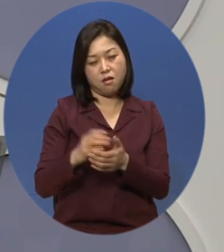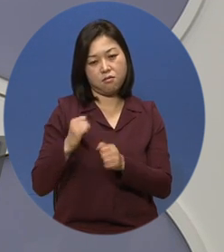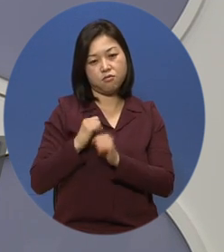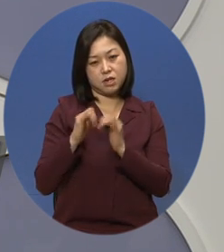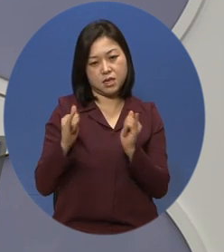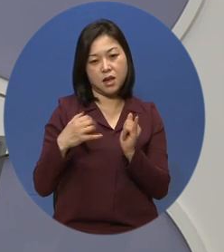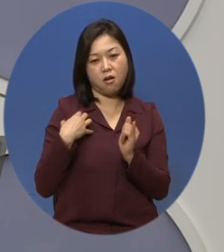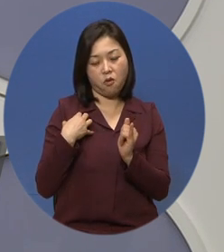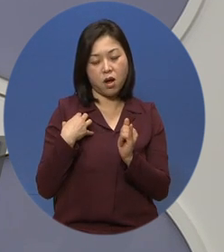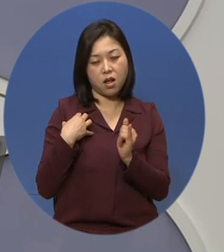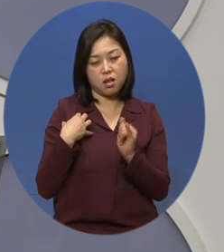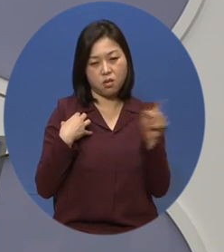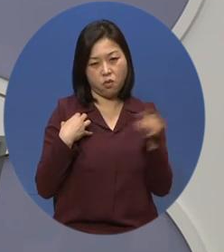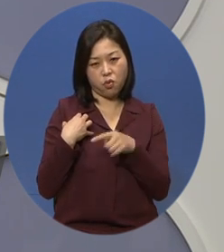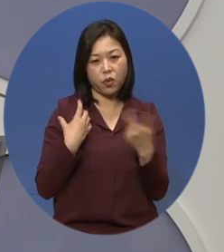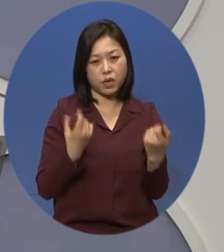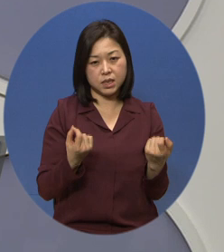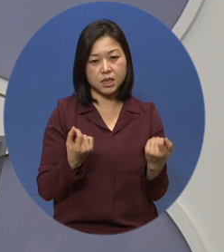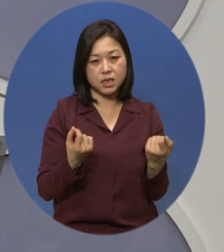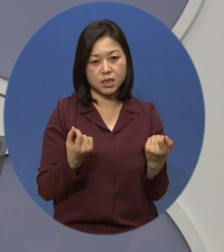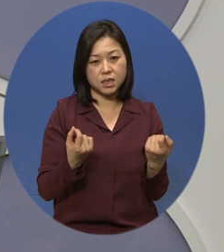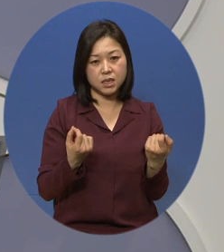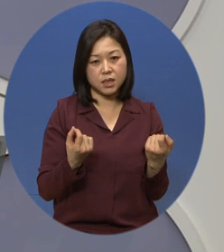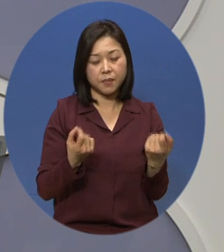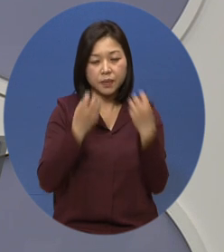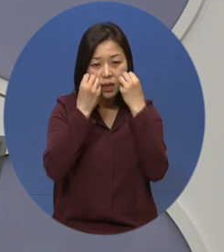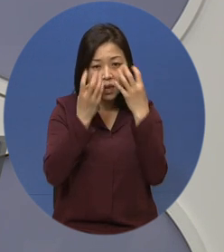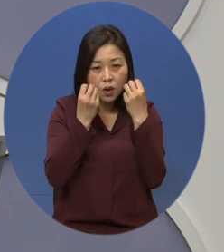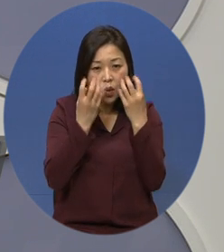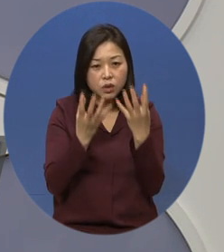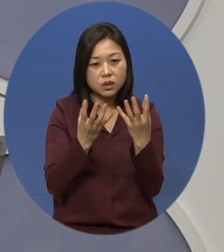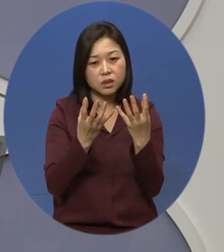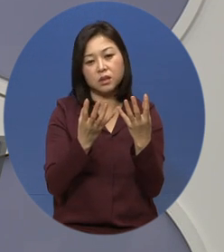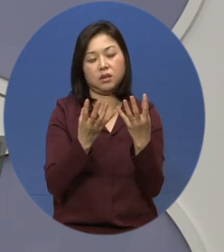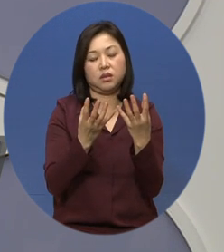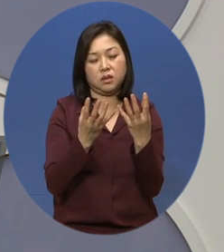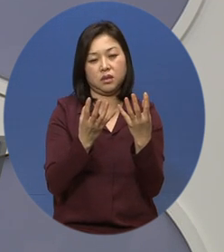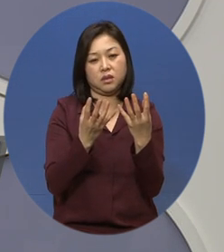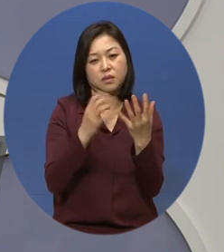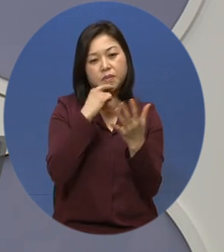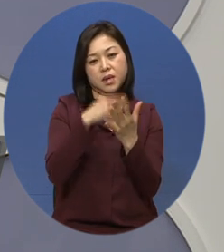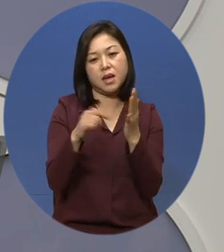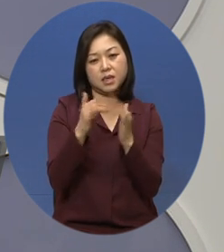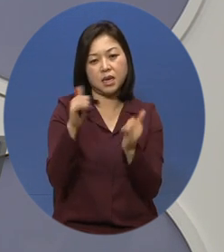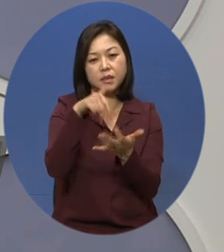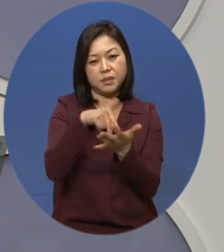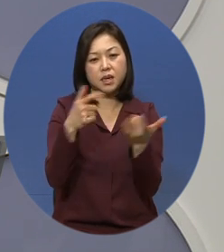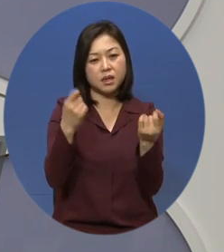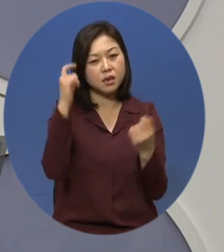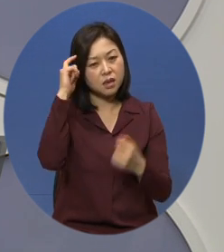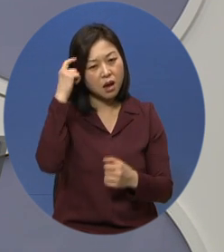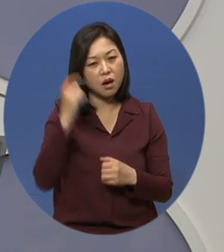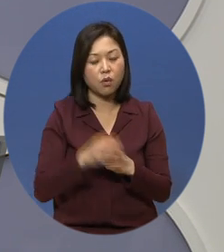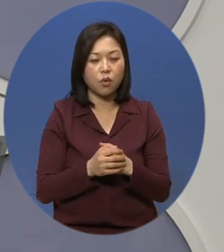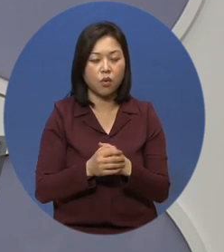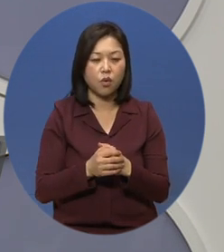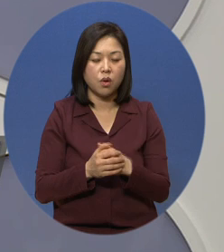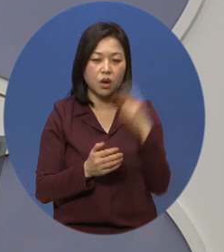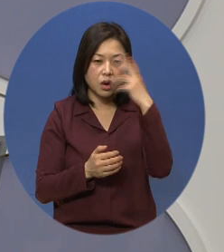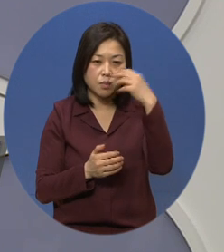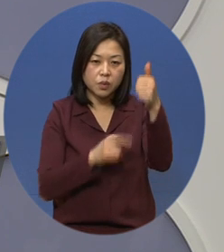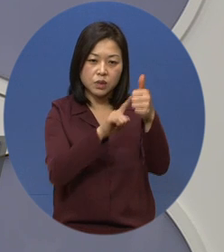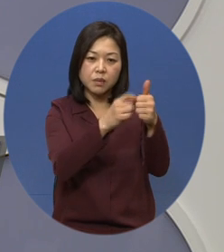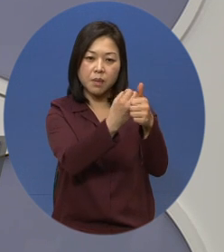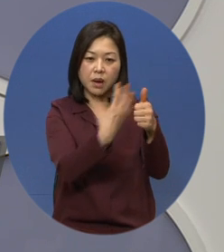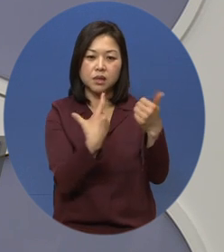역할 줘 이런 새로운 또 다 등 피해자 라고 생각하고 감독님이 말씀하신데로